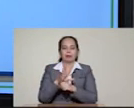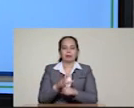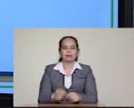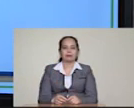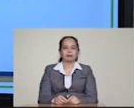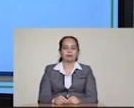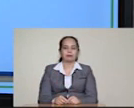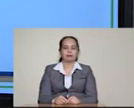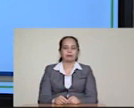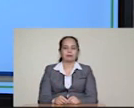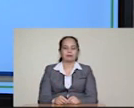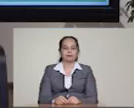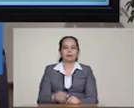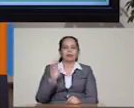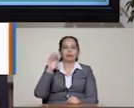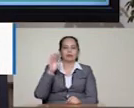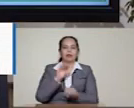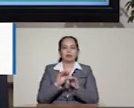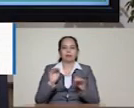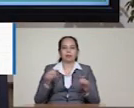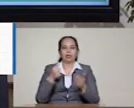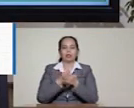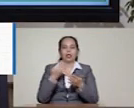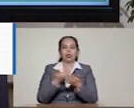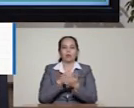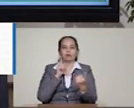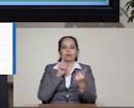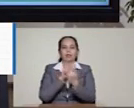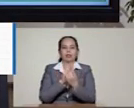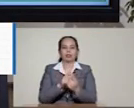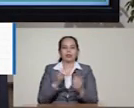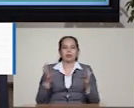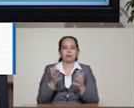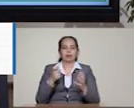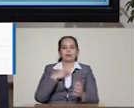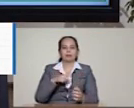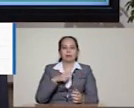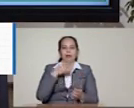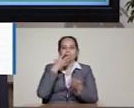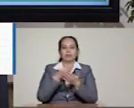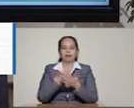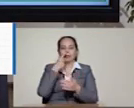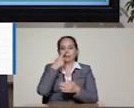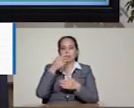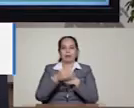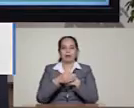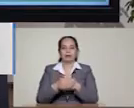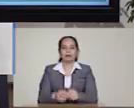14-15. До свидания, ребята. До новых встреч. Берегите себя и своих